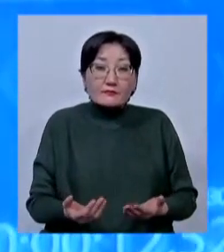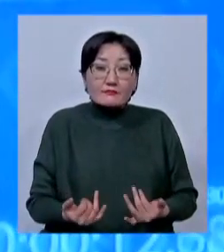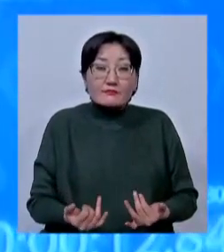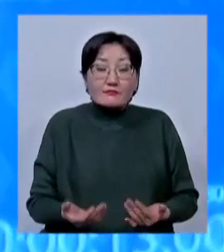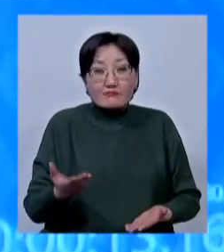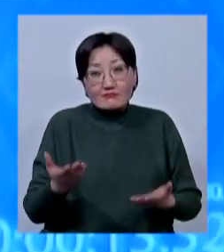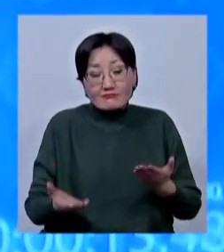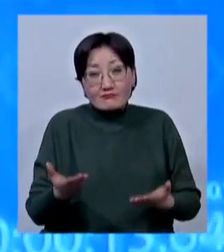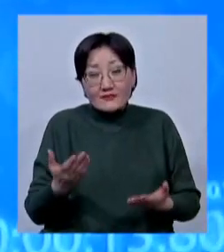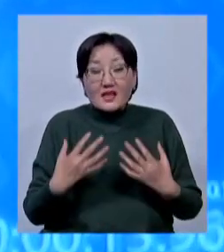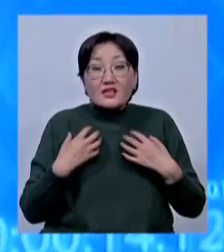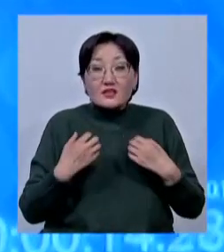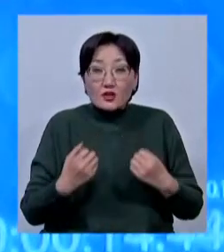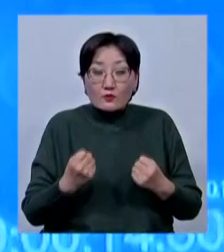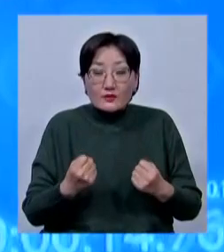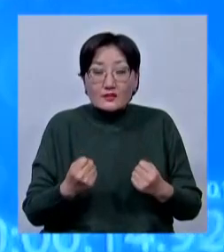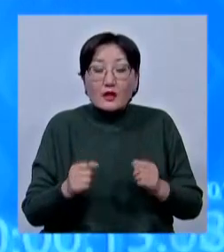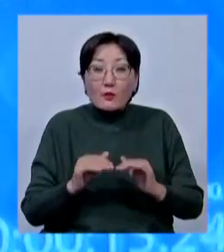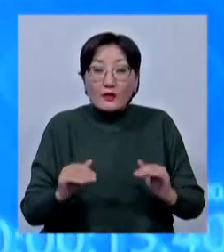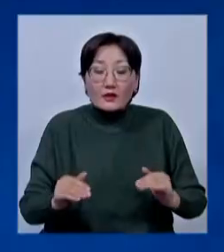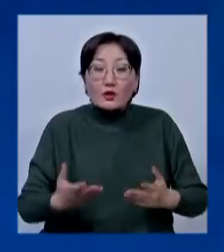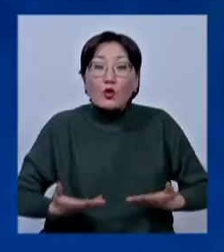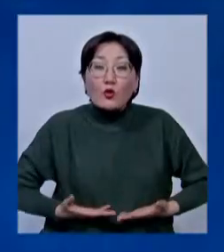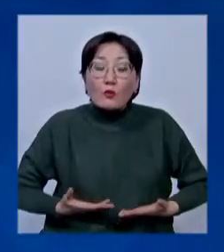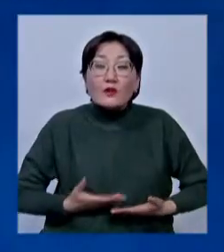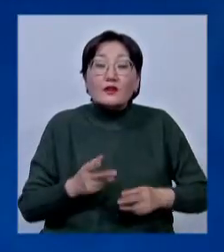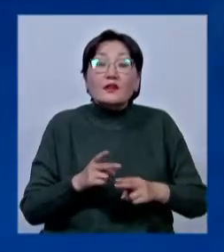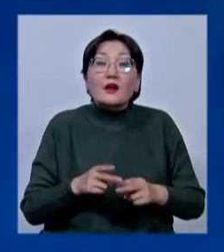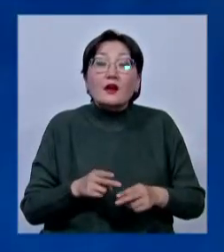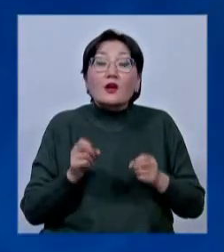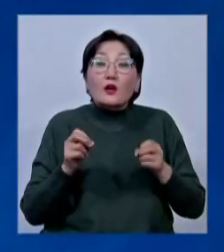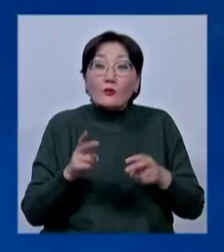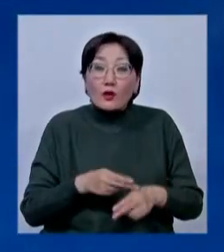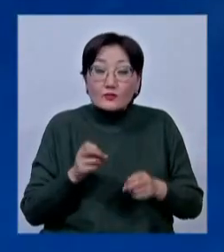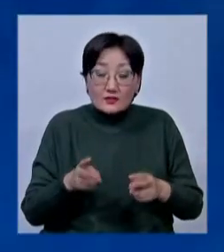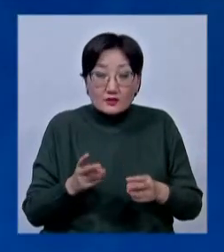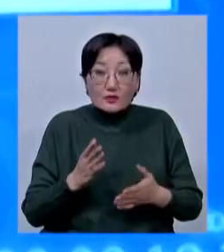таразы басында денсаулығы баланың өмір қауіпсіздігі тұрғандықтан, әрине